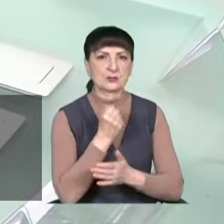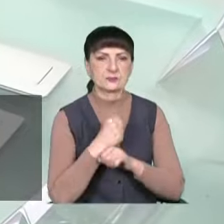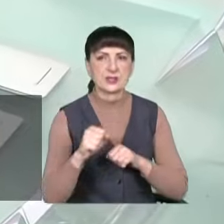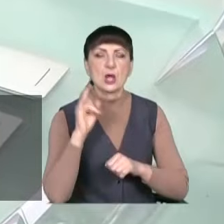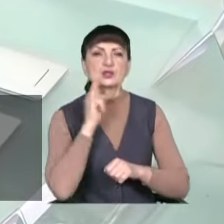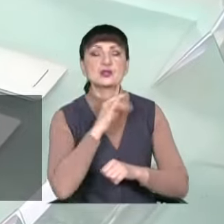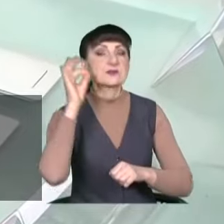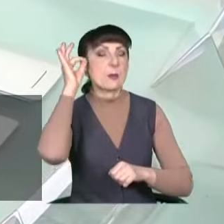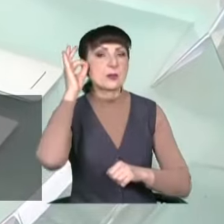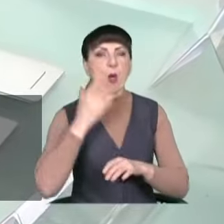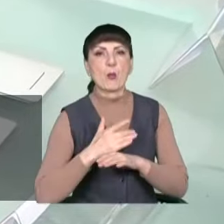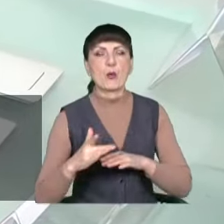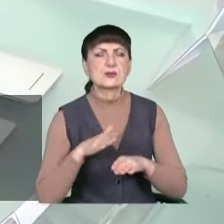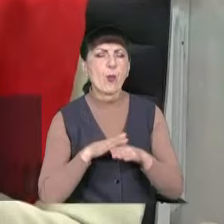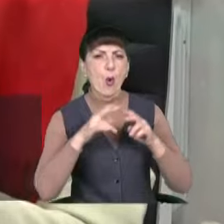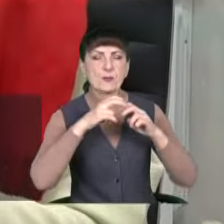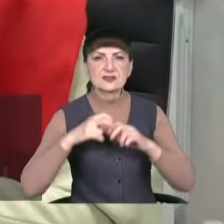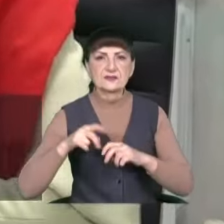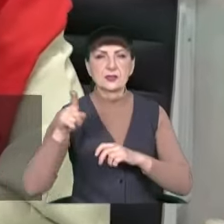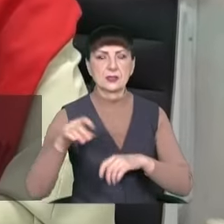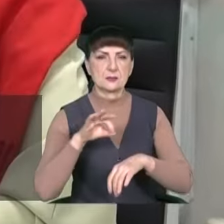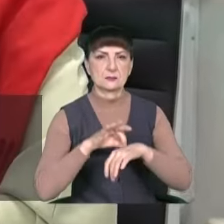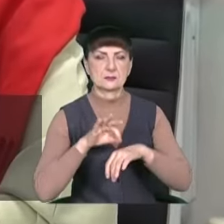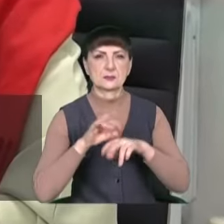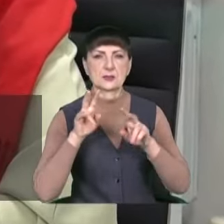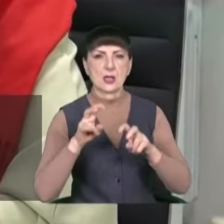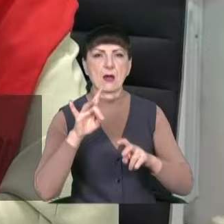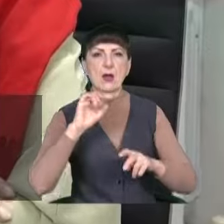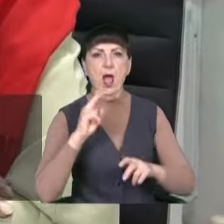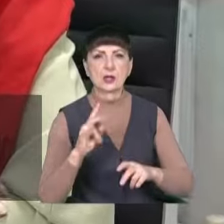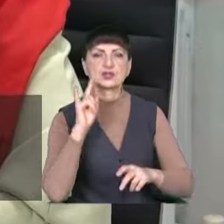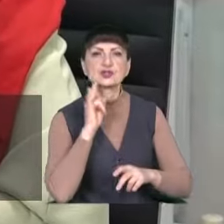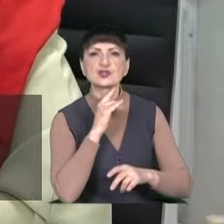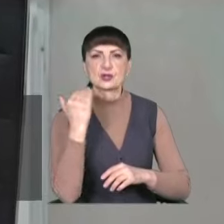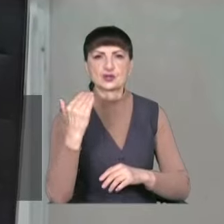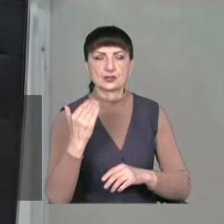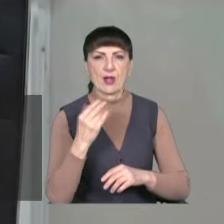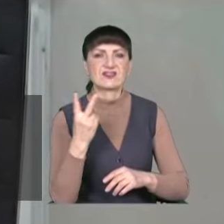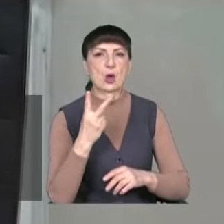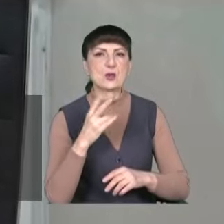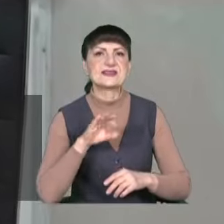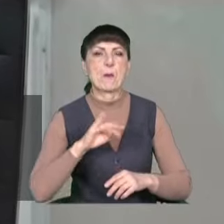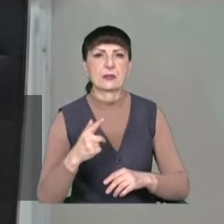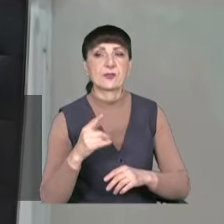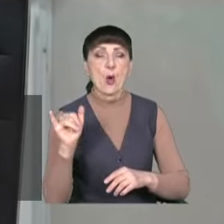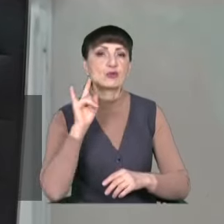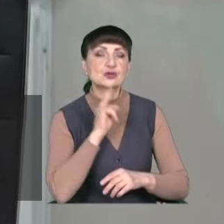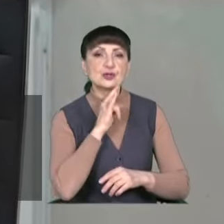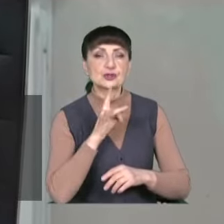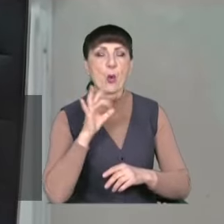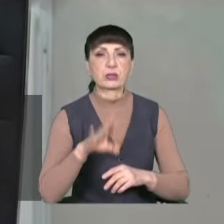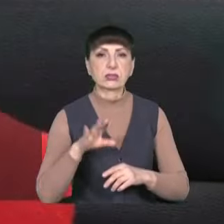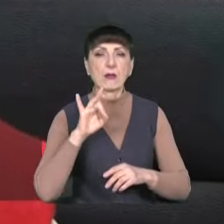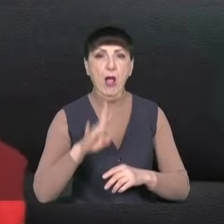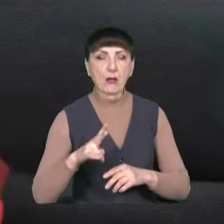Женщина вспоминает, после полного обследования ей диагностировали рак шейки матки второй стадии. К слову, у пациентки от